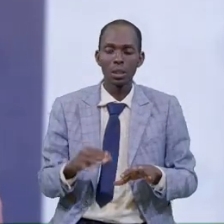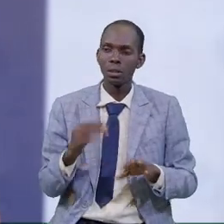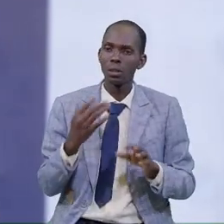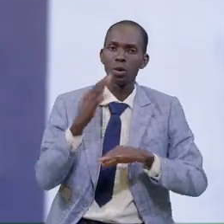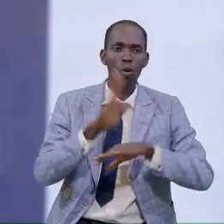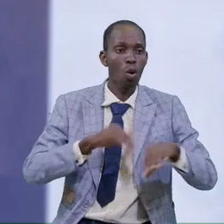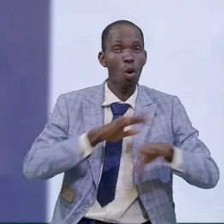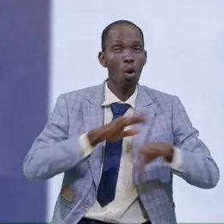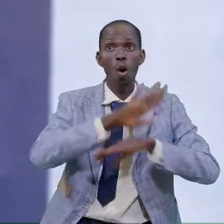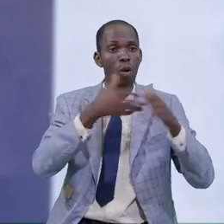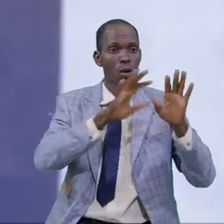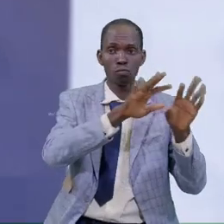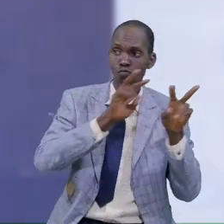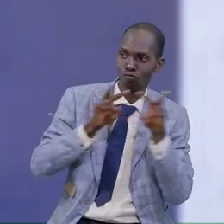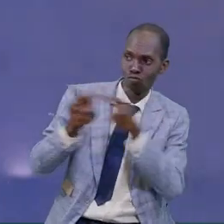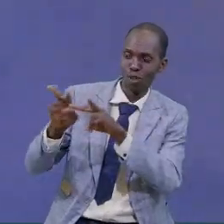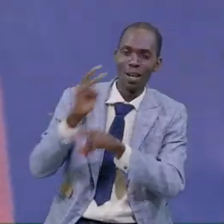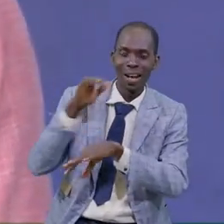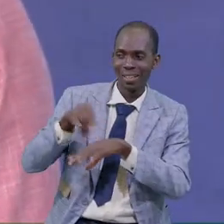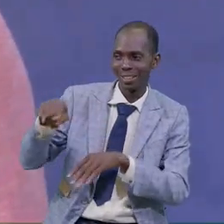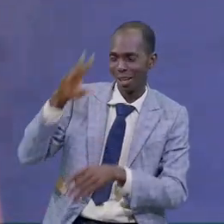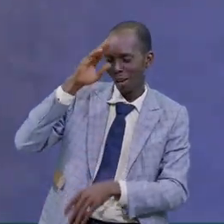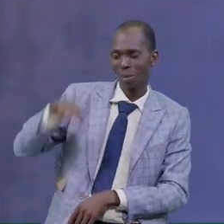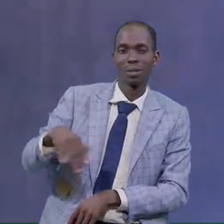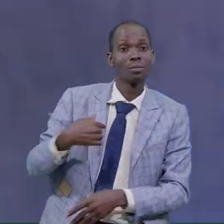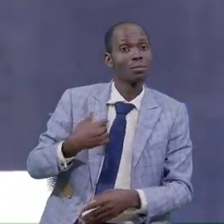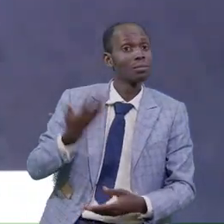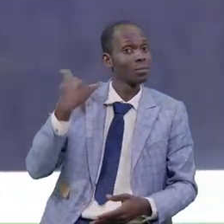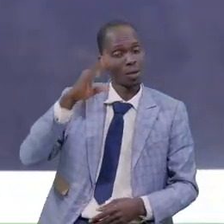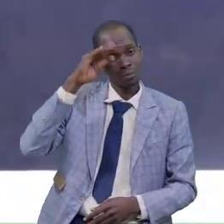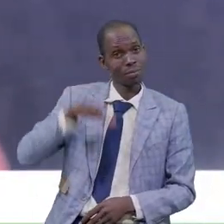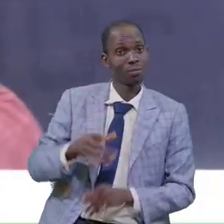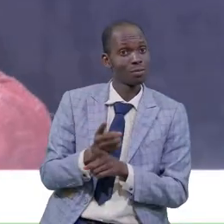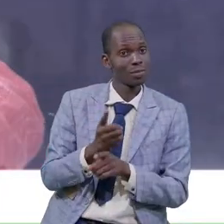ce garçon-là. Il a dit, il a eu